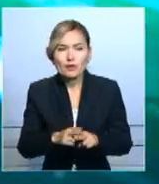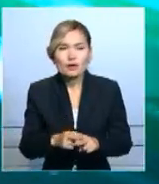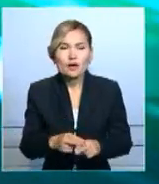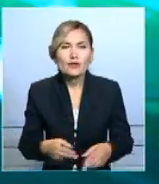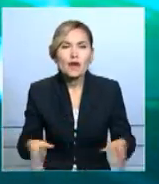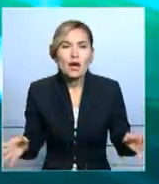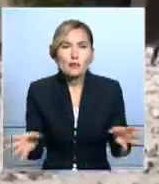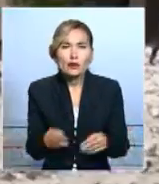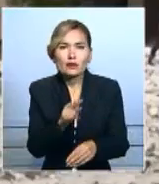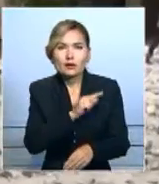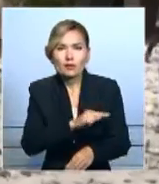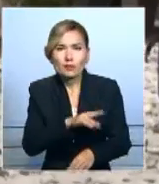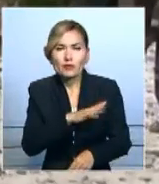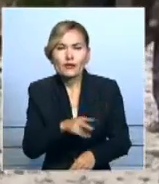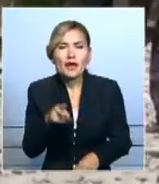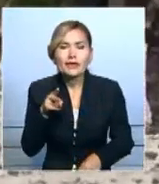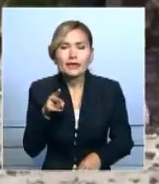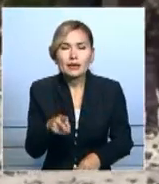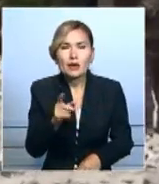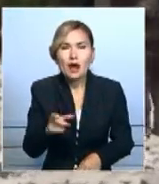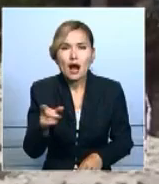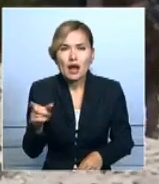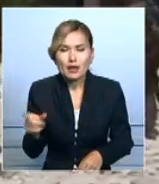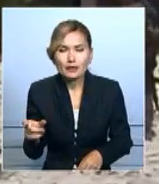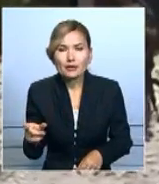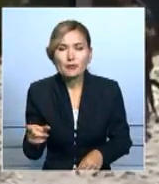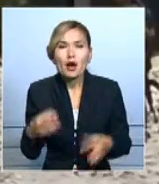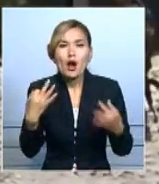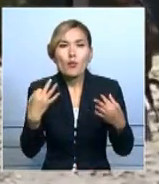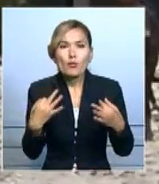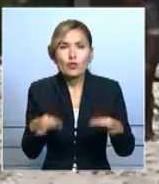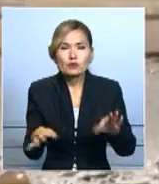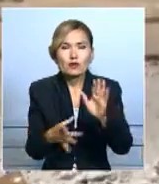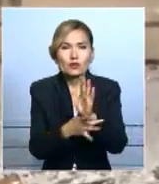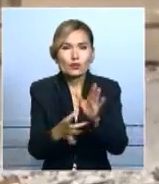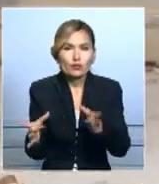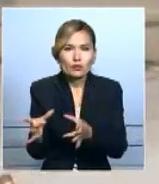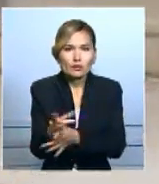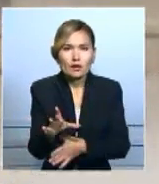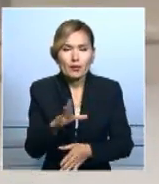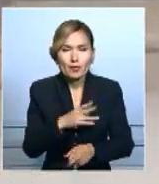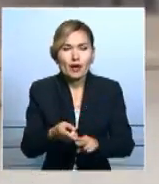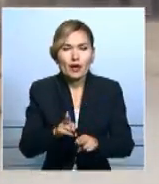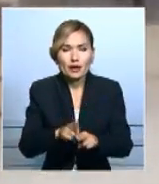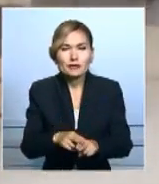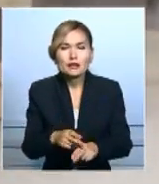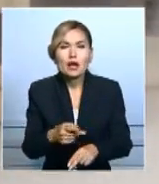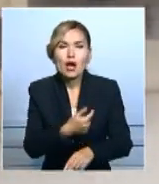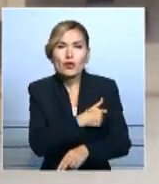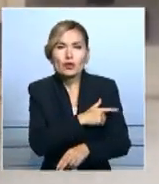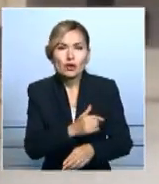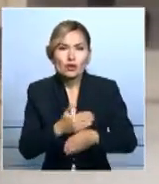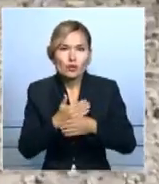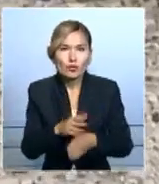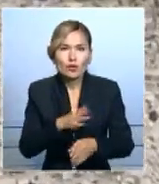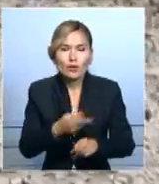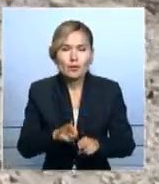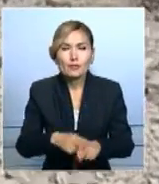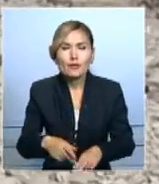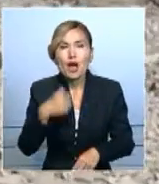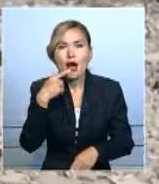Әскерилер тұтқында отырған 2000 тұрғынды босатқан. Олар қауіпсіз аймаққа жеткізіліп, алғашқы көмек көрсетілді. Қаскөйлер жазықсыз